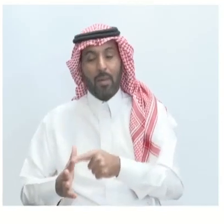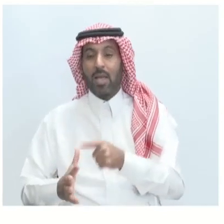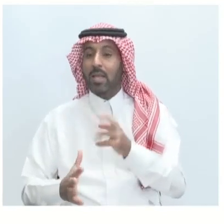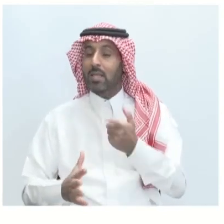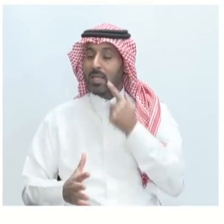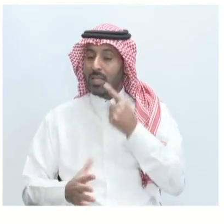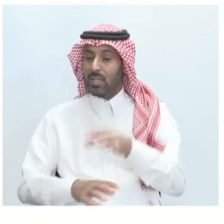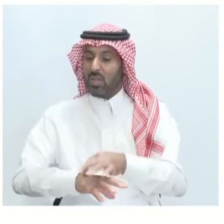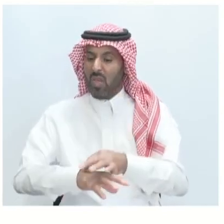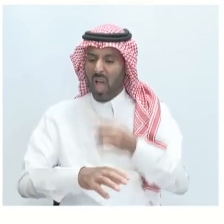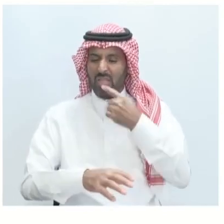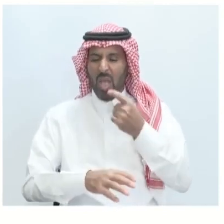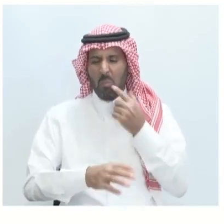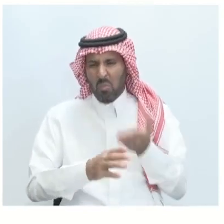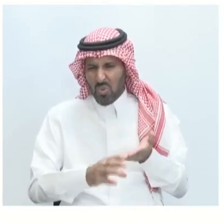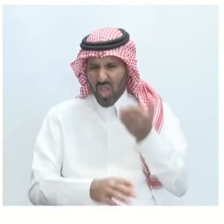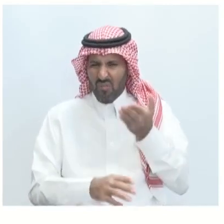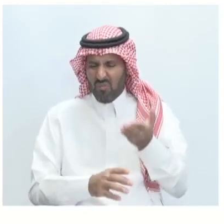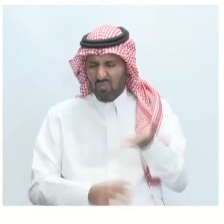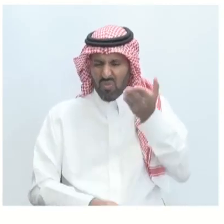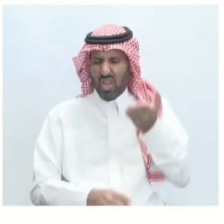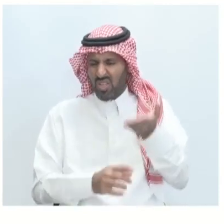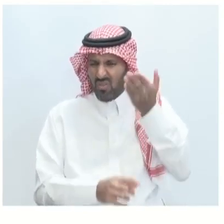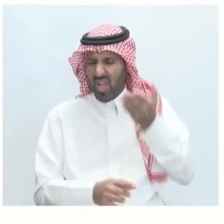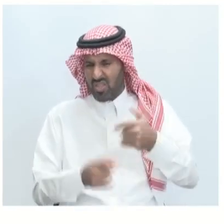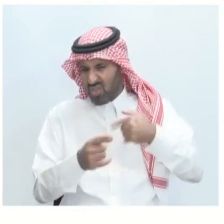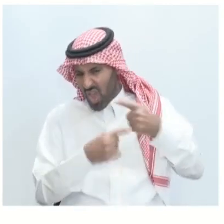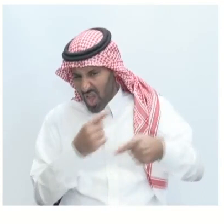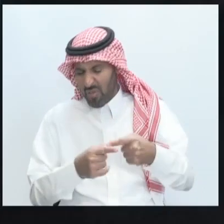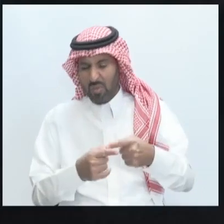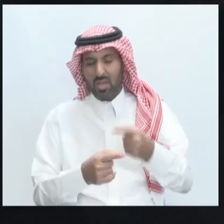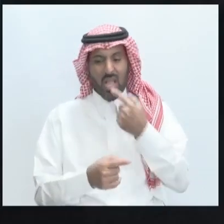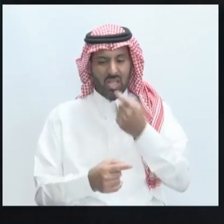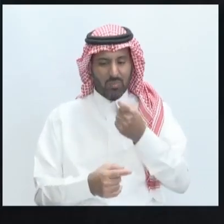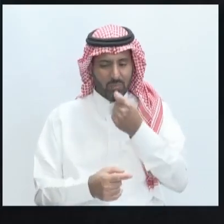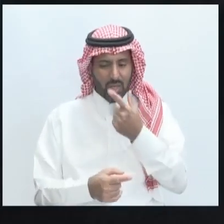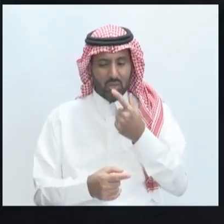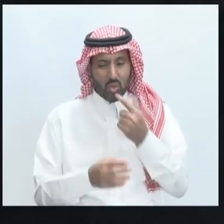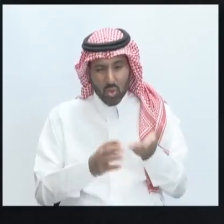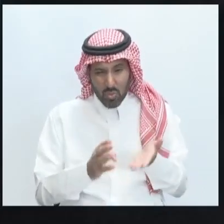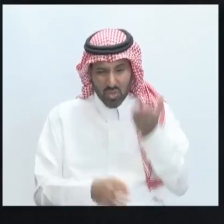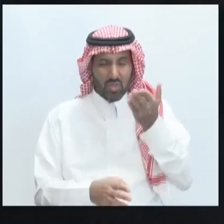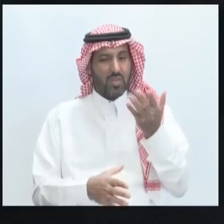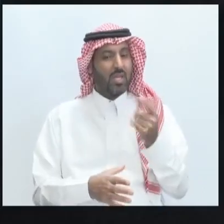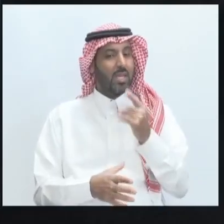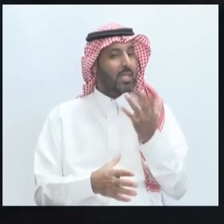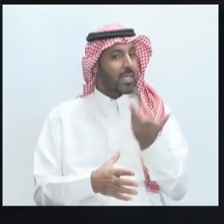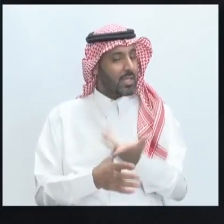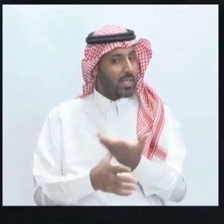بماذا بمرض الضغط او ضغط الدم ارتفاع ضغط الدم والسكر نتيجه لماذا